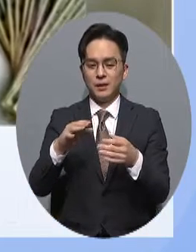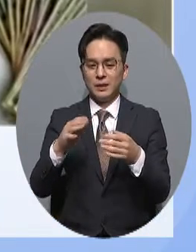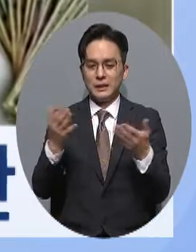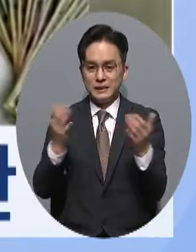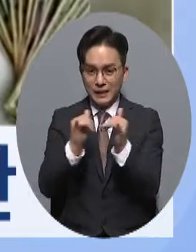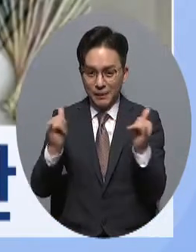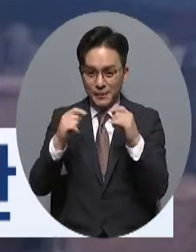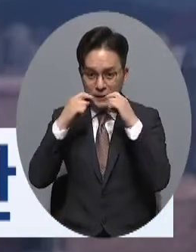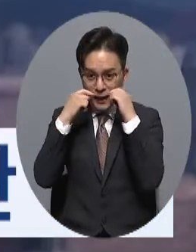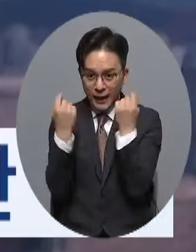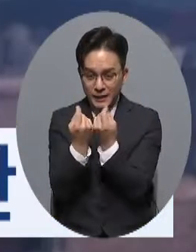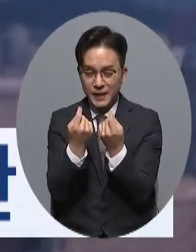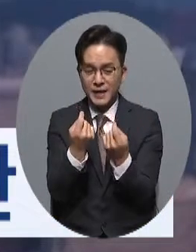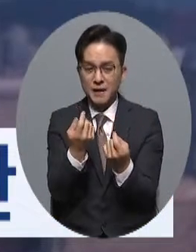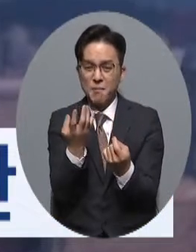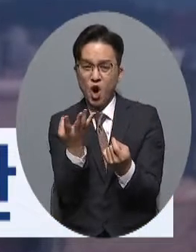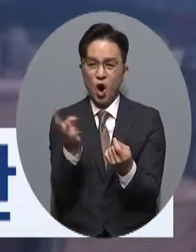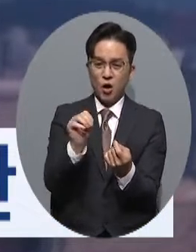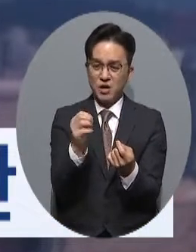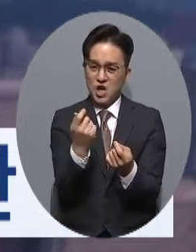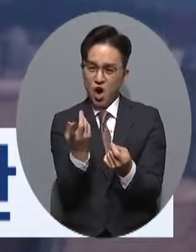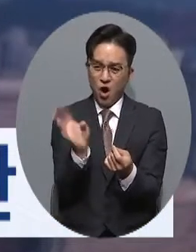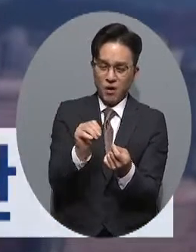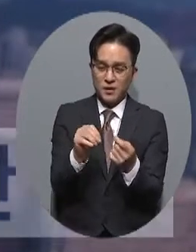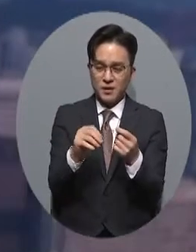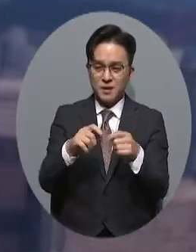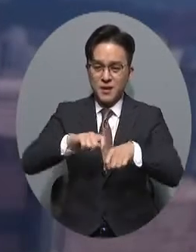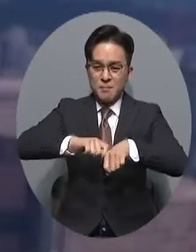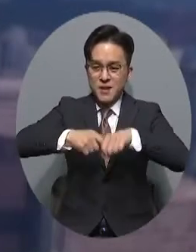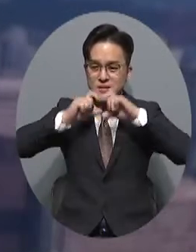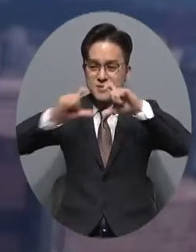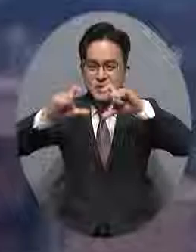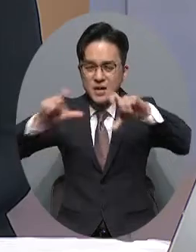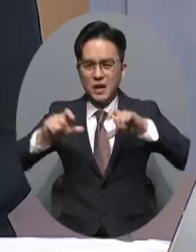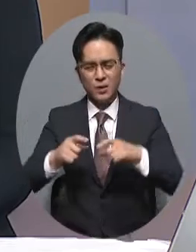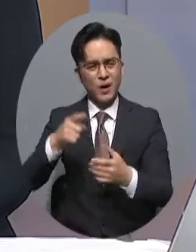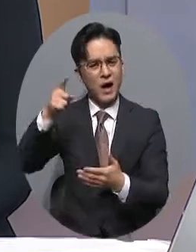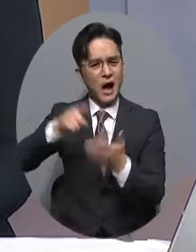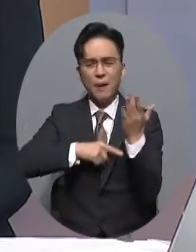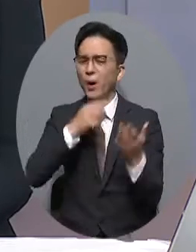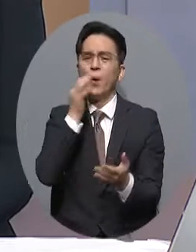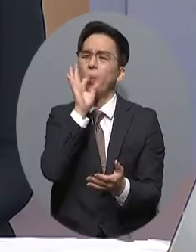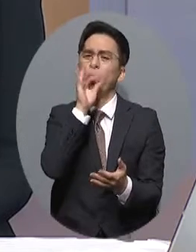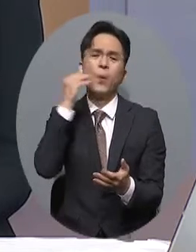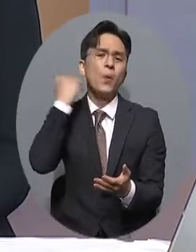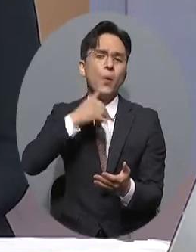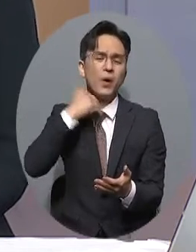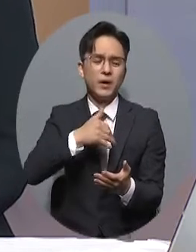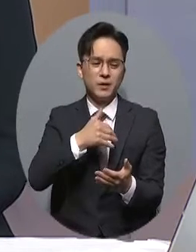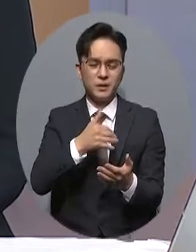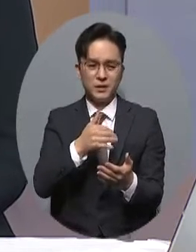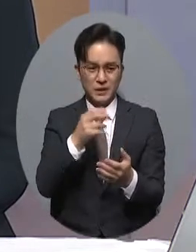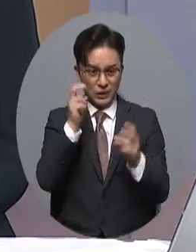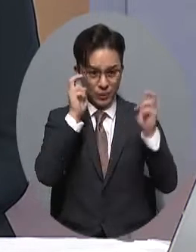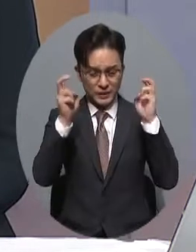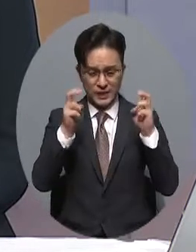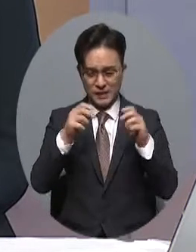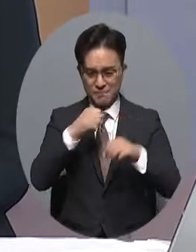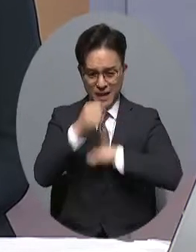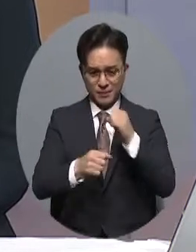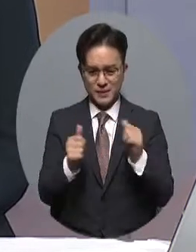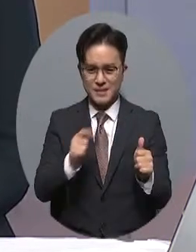공동 발휘를 하면서 오늘의 일인 것 같습니다 조금 전에 이제 그 변호사님께서도 말씀을 하셨지만 지금 현재